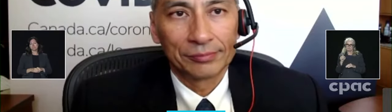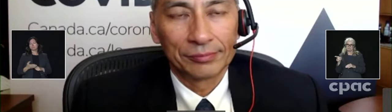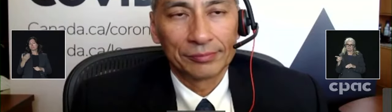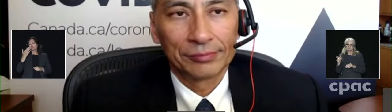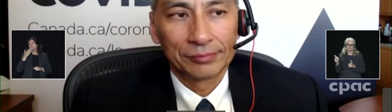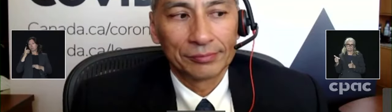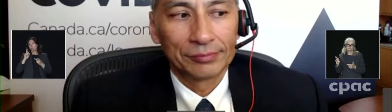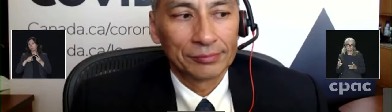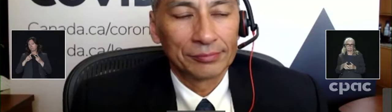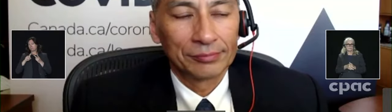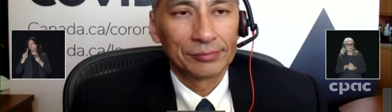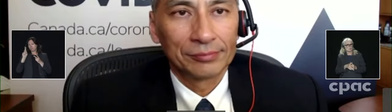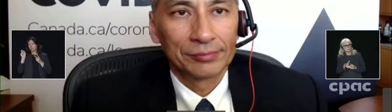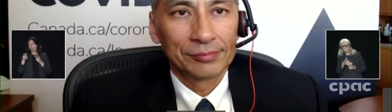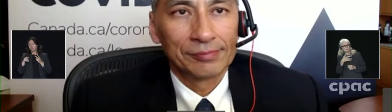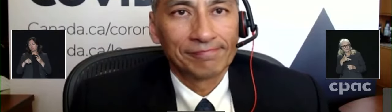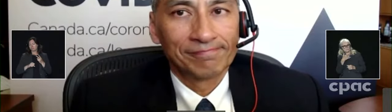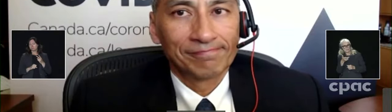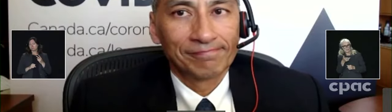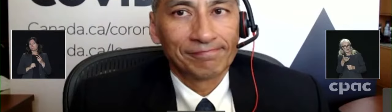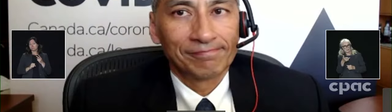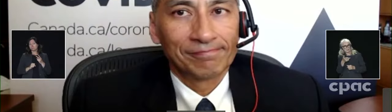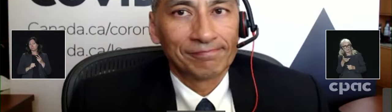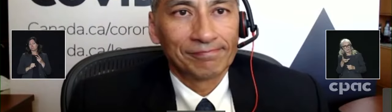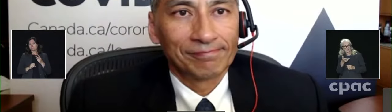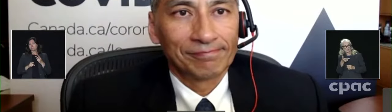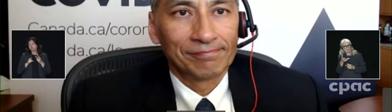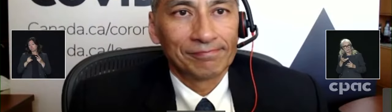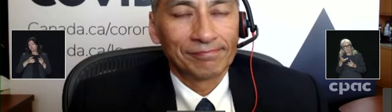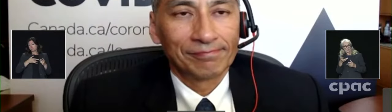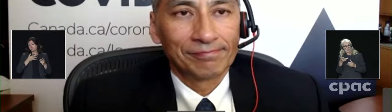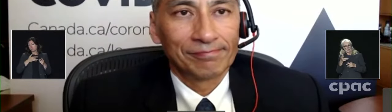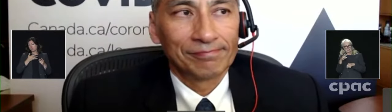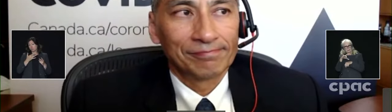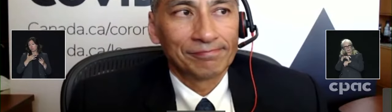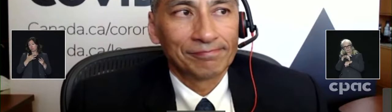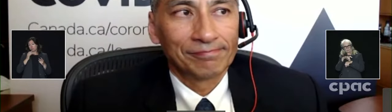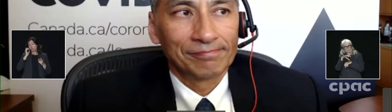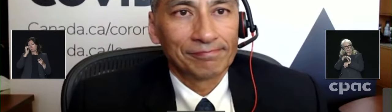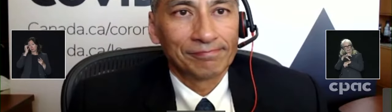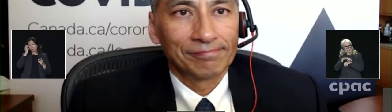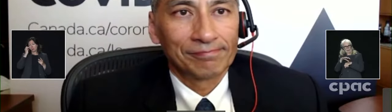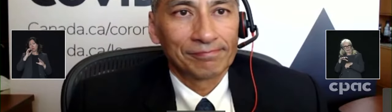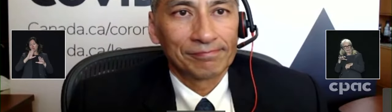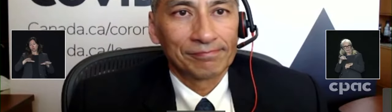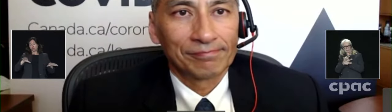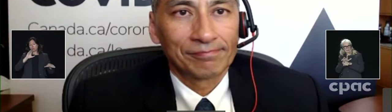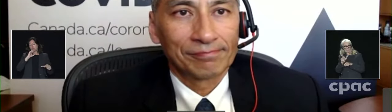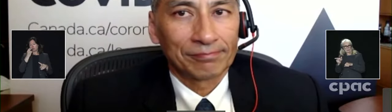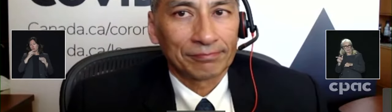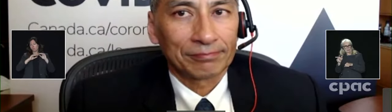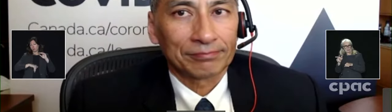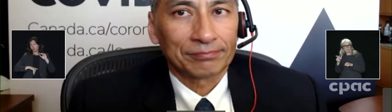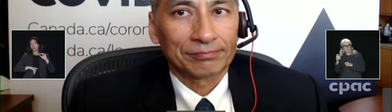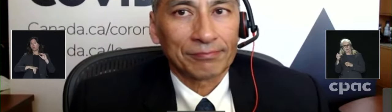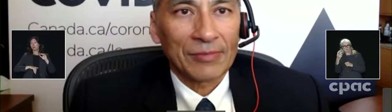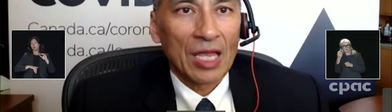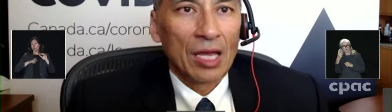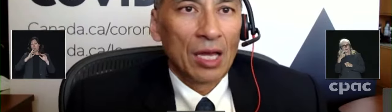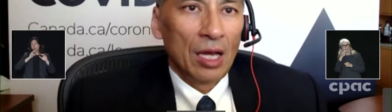Mais est-ce que vous vous attendez à une augmentation du nombre de cas chez les moins de 12 ans avec la progression de Delta?